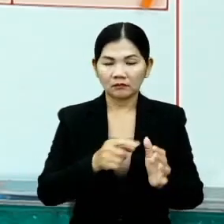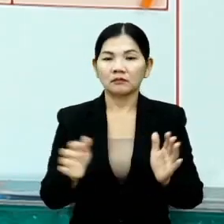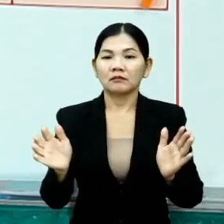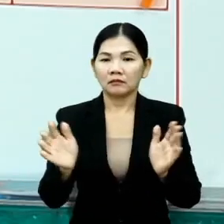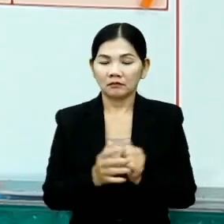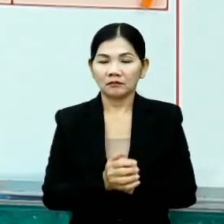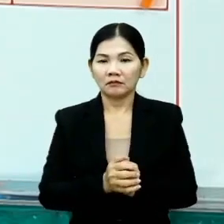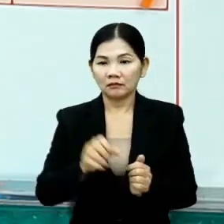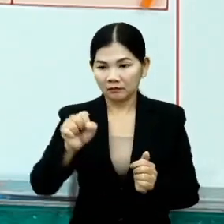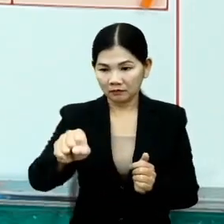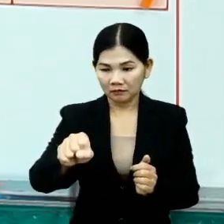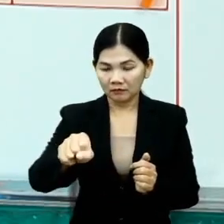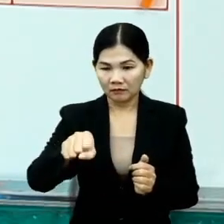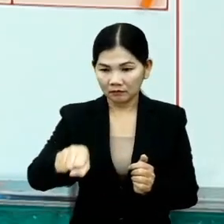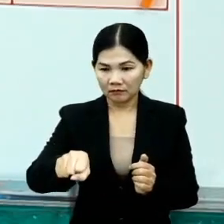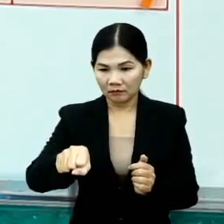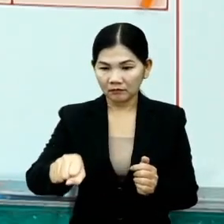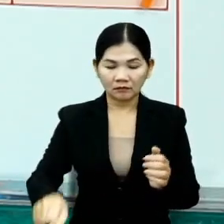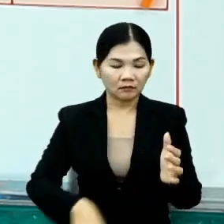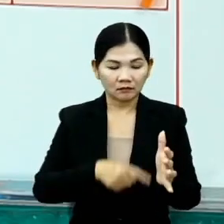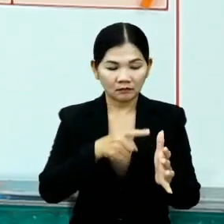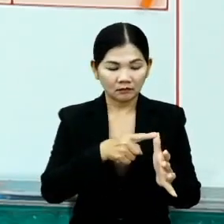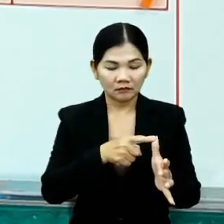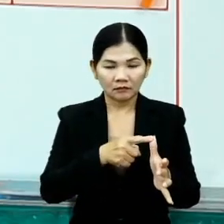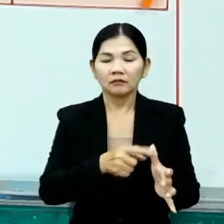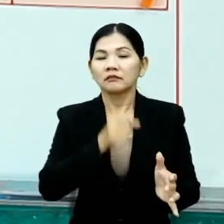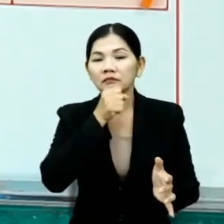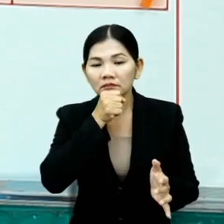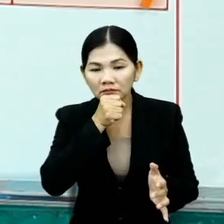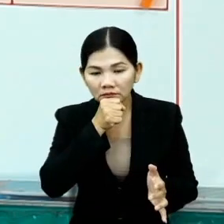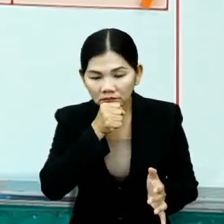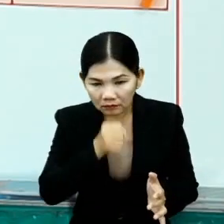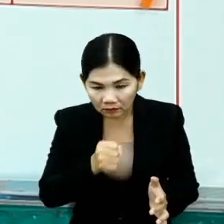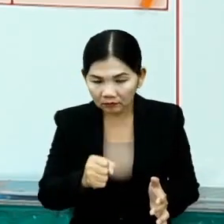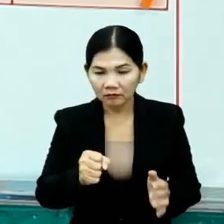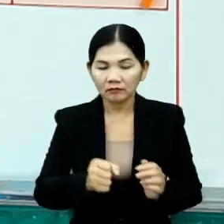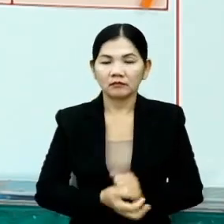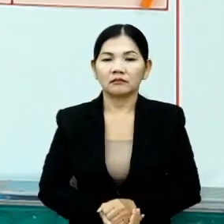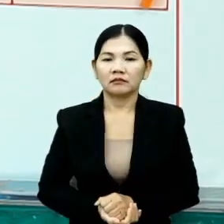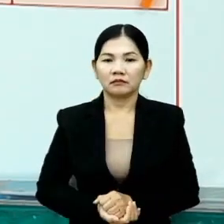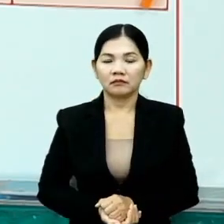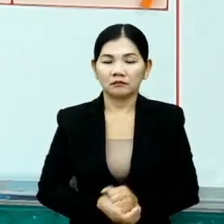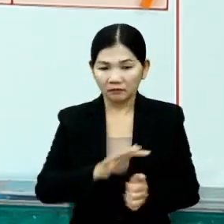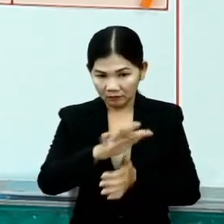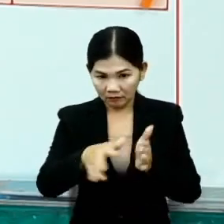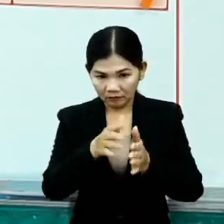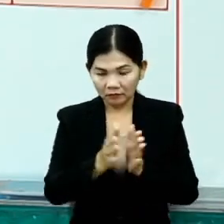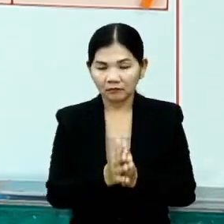ម្ដងទៀតតអាតាច